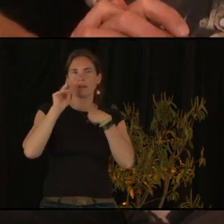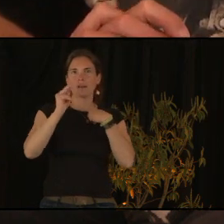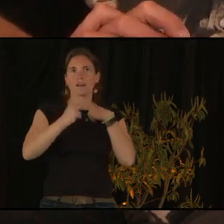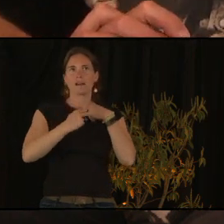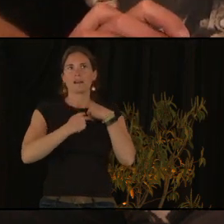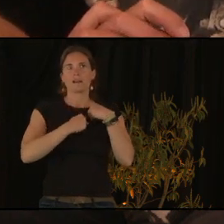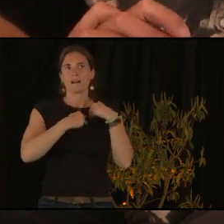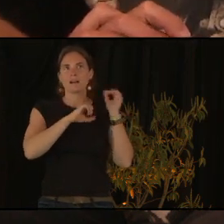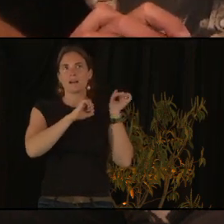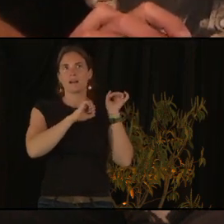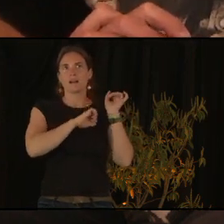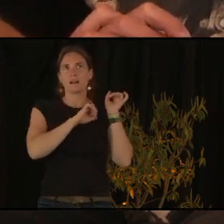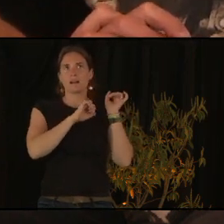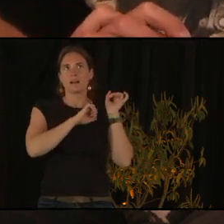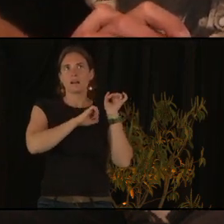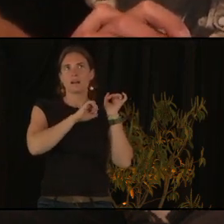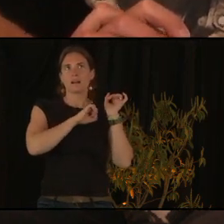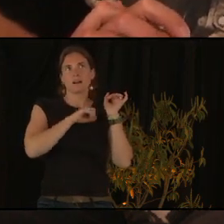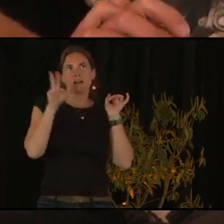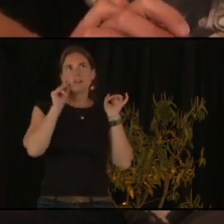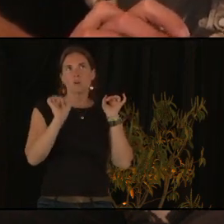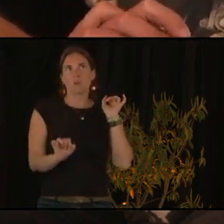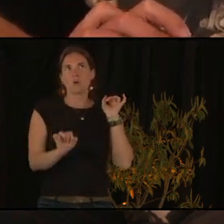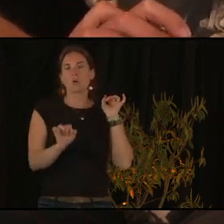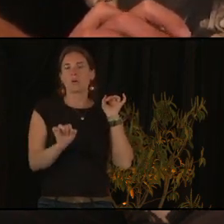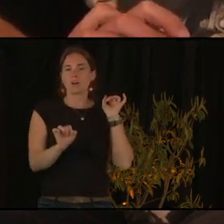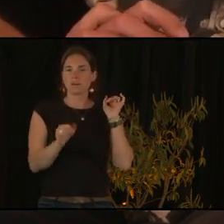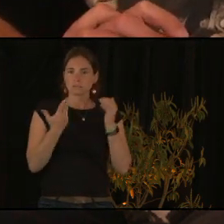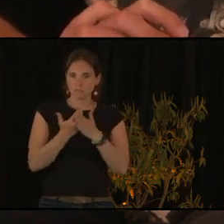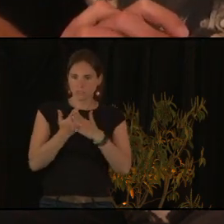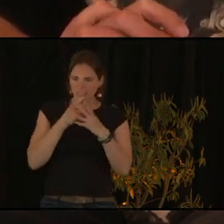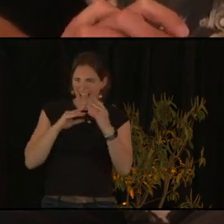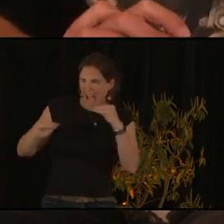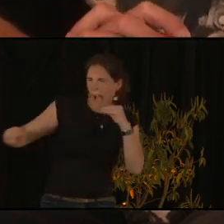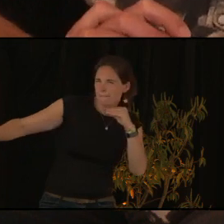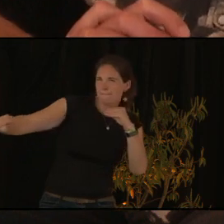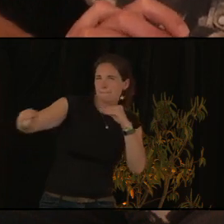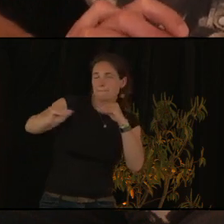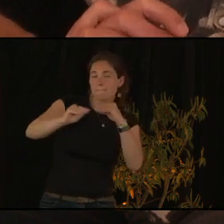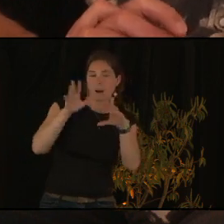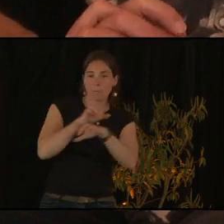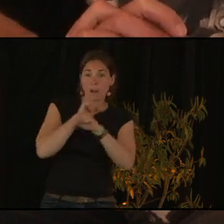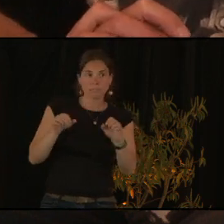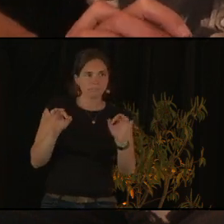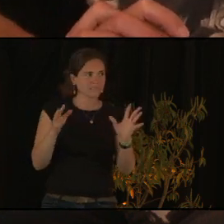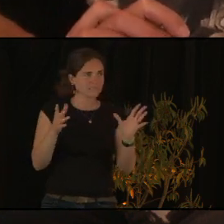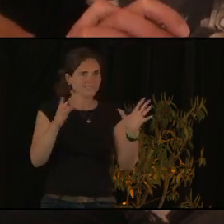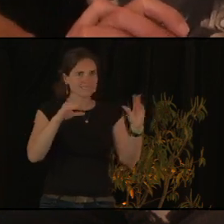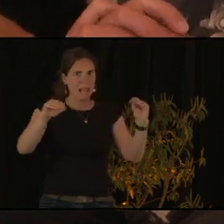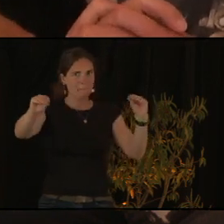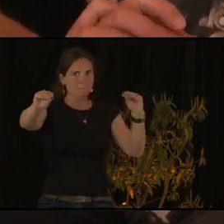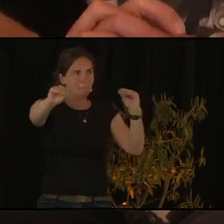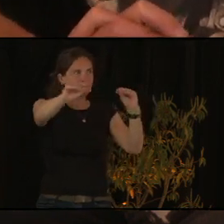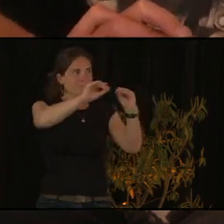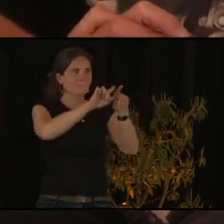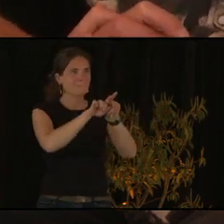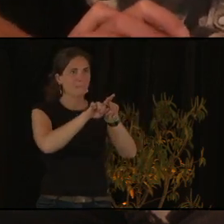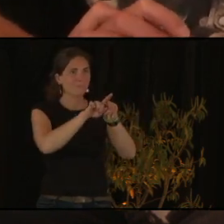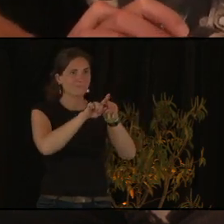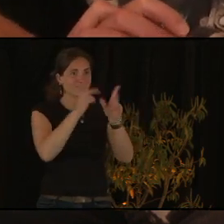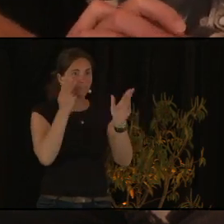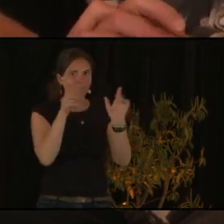intérieur de son corps. Alors rien que ça, je trouvais une telle qualité de silence. qui se fait là d'ailleurs par miracle. Vous savez,